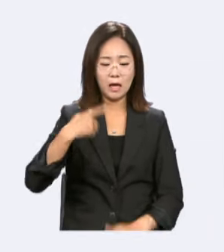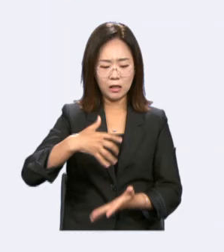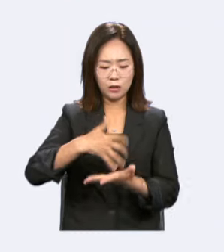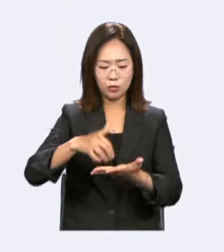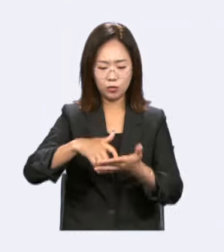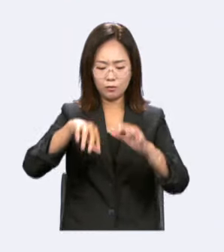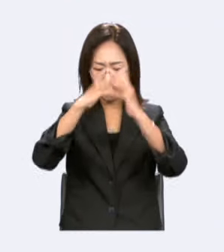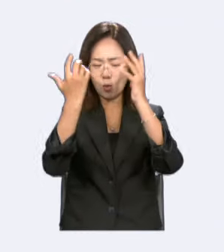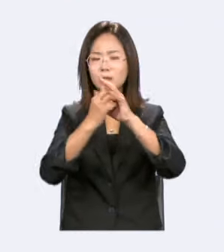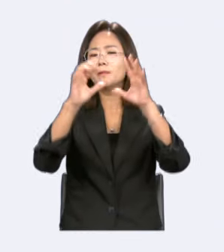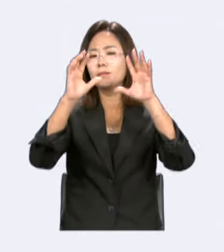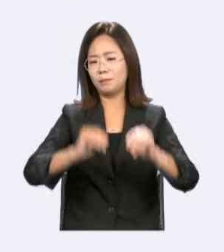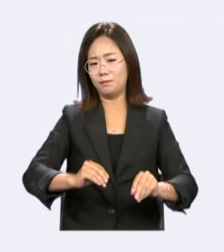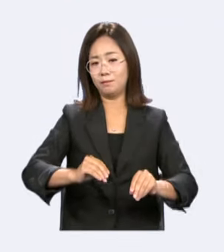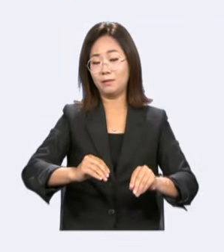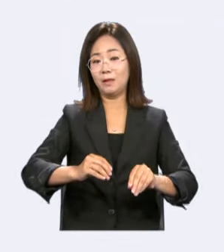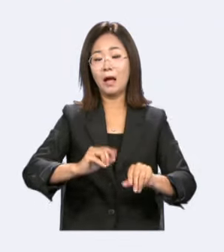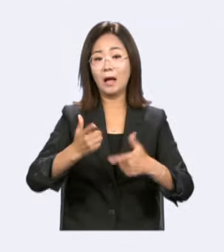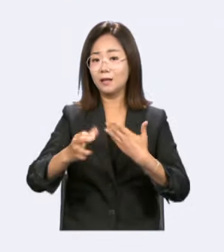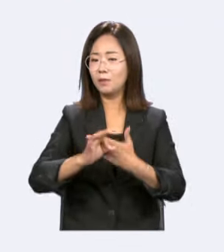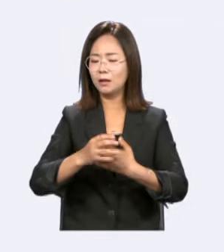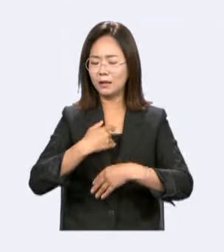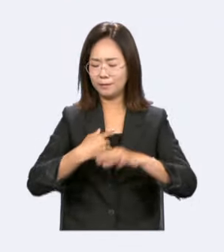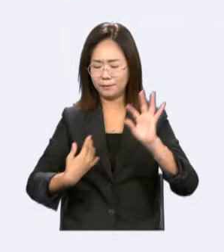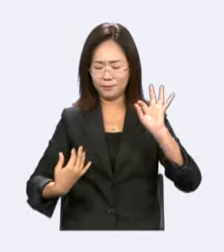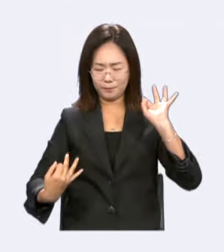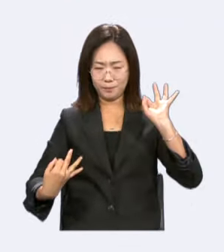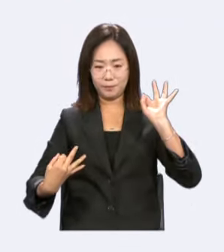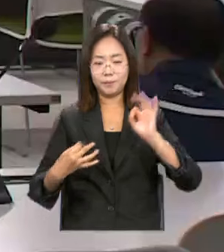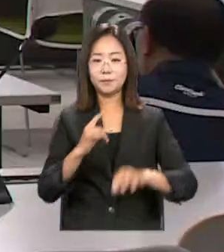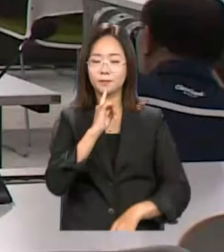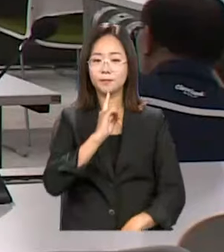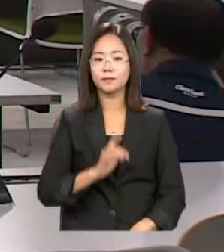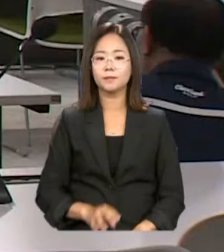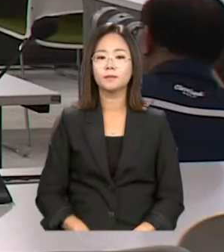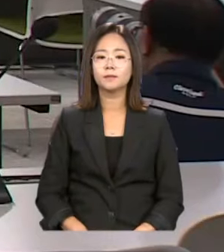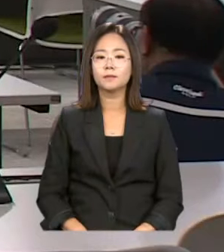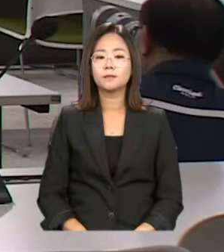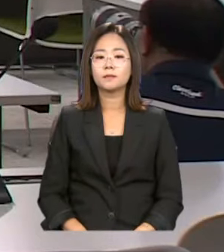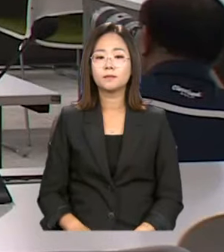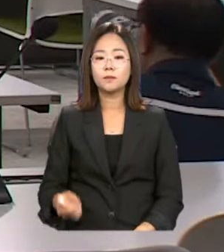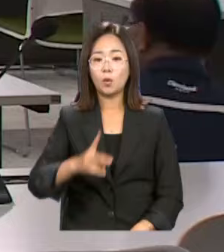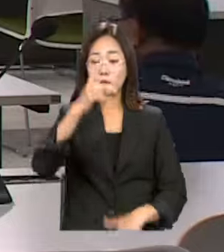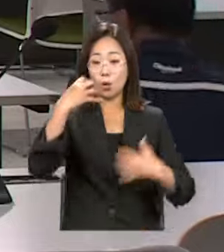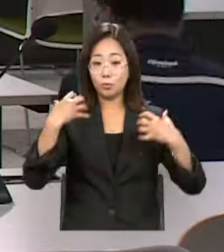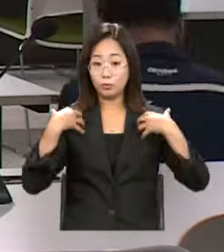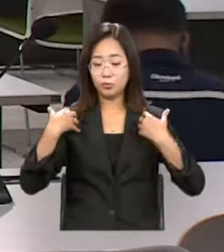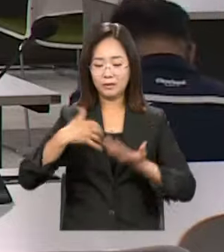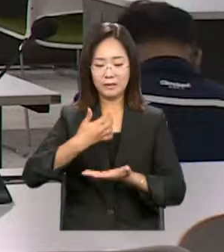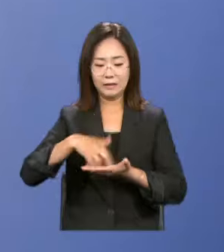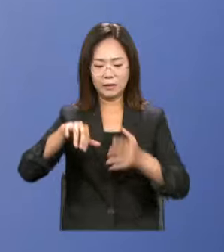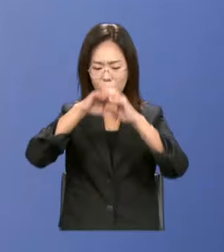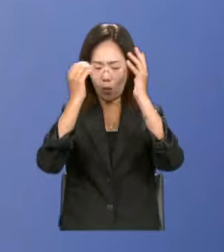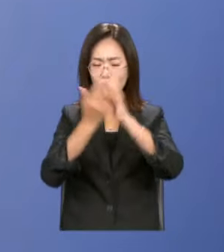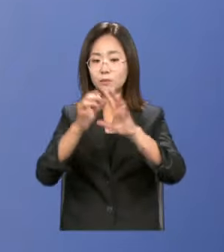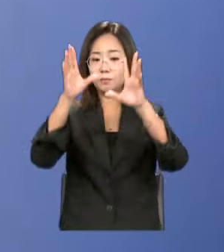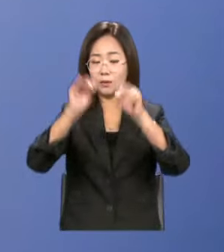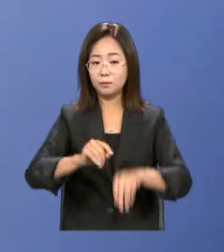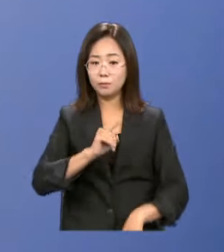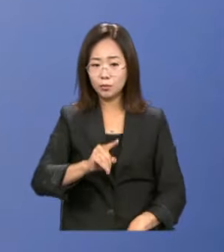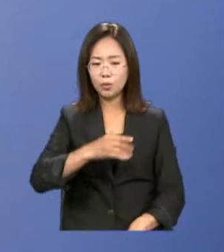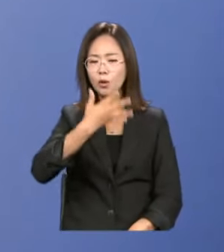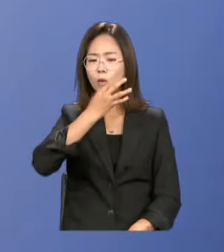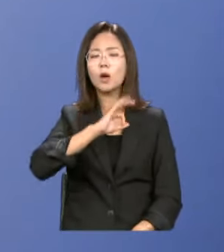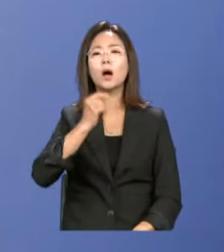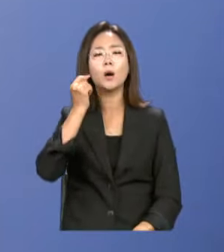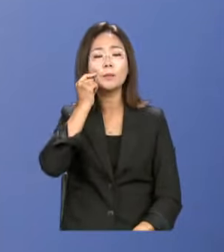백지화 하지 않으면 한 발짝도 움직이지 않을 것이라고 밝혔습니다 반면 정부는 증원 백지화하는 단위라는 받아들일